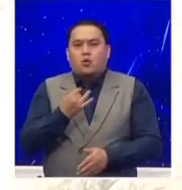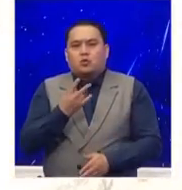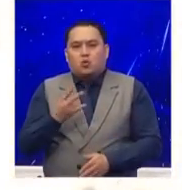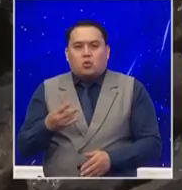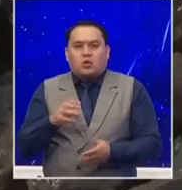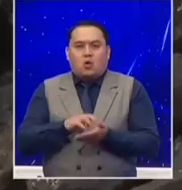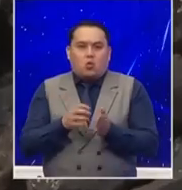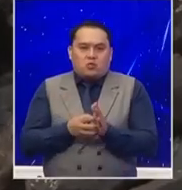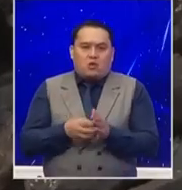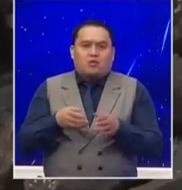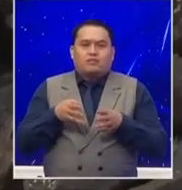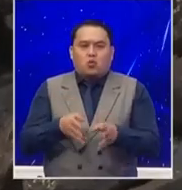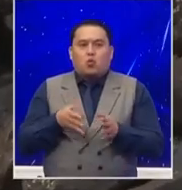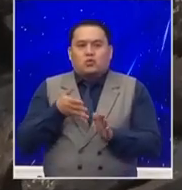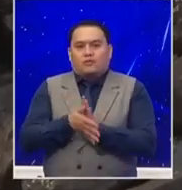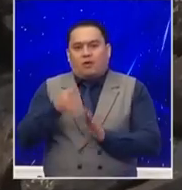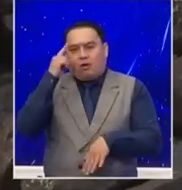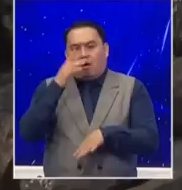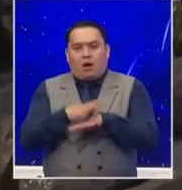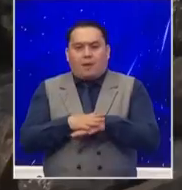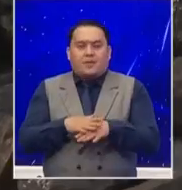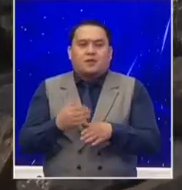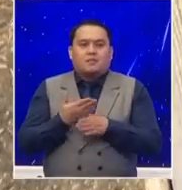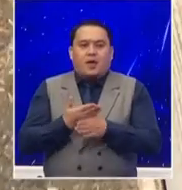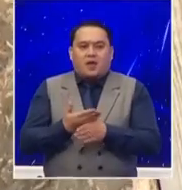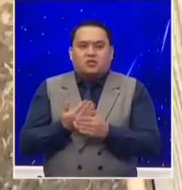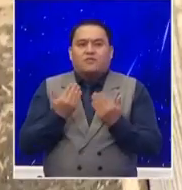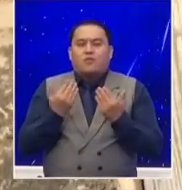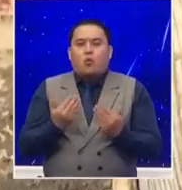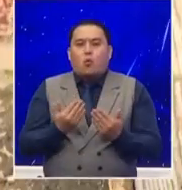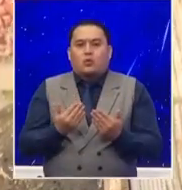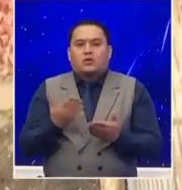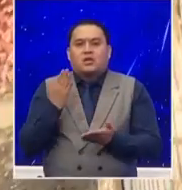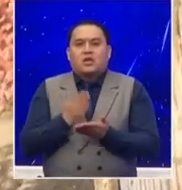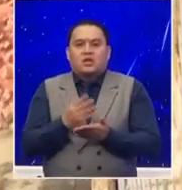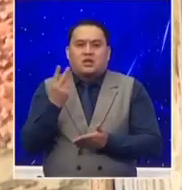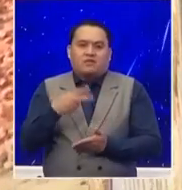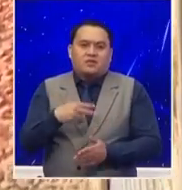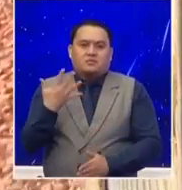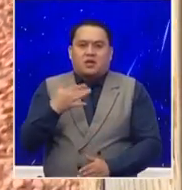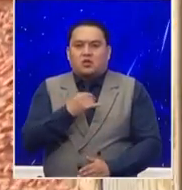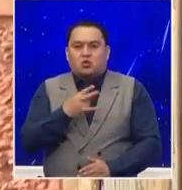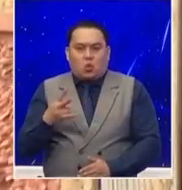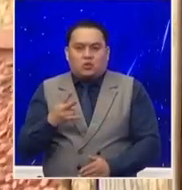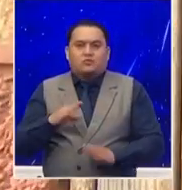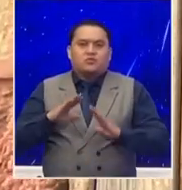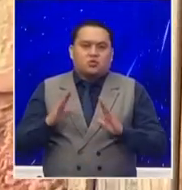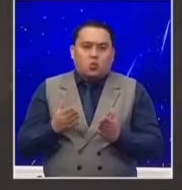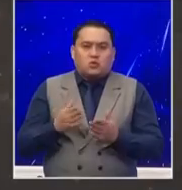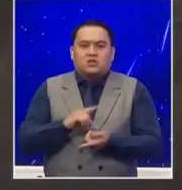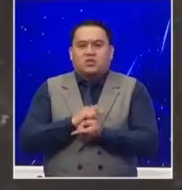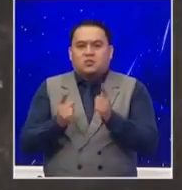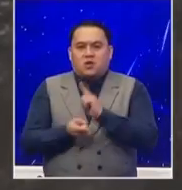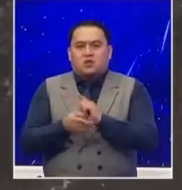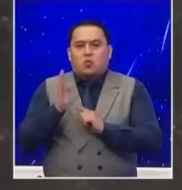угля. С твердым топливом помогает Акимат и местные спонсоры. На сегодняшний день здесь имеется 25 тонн угля. Ситуация скоро